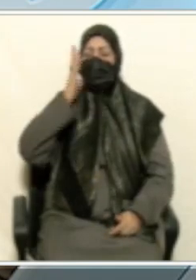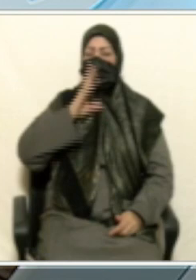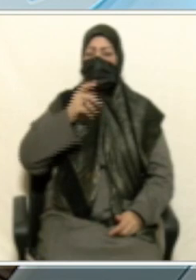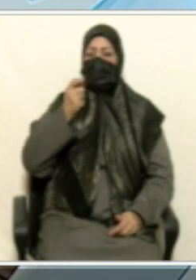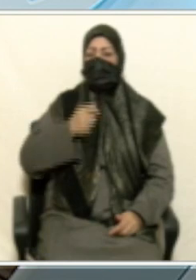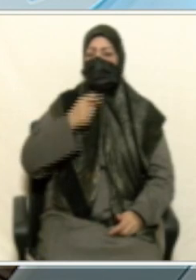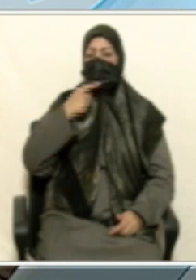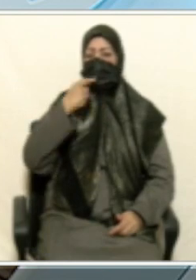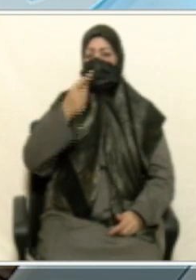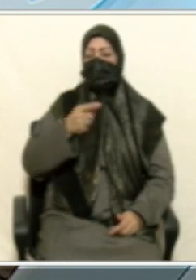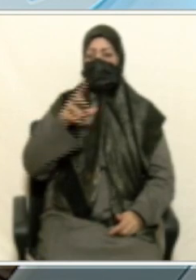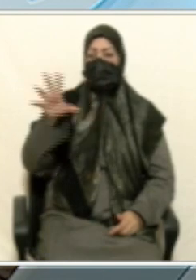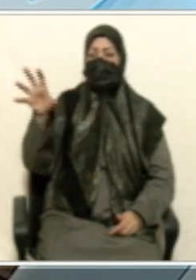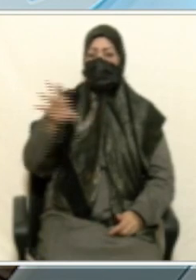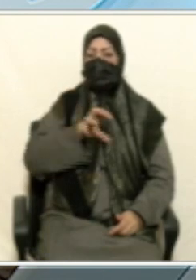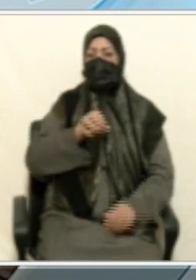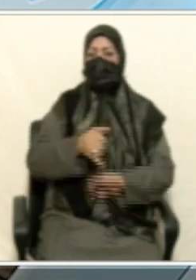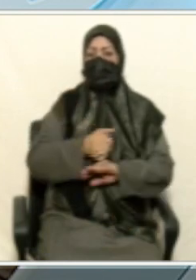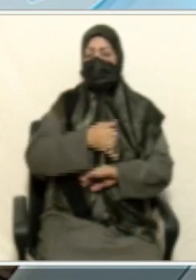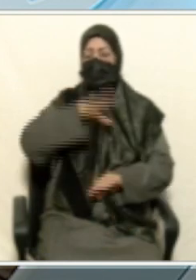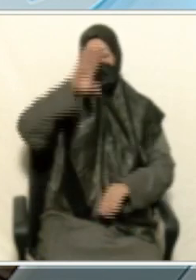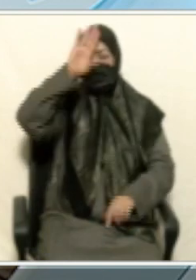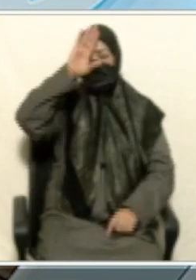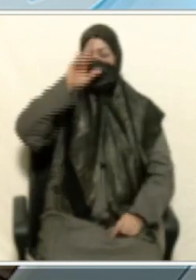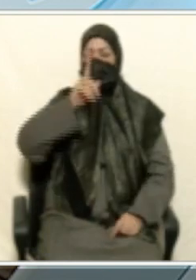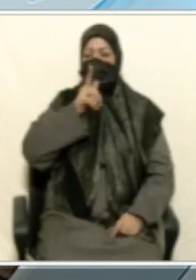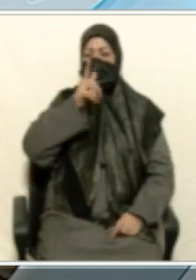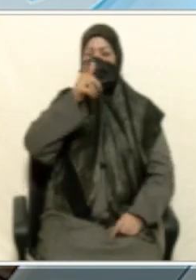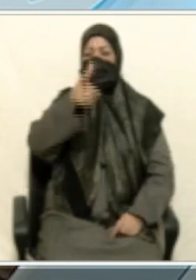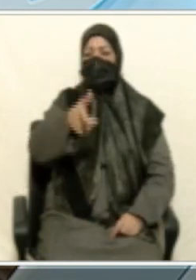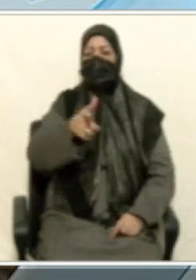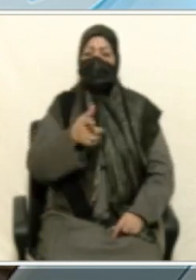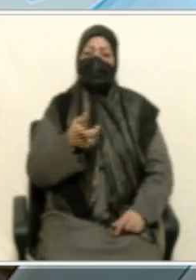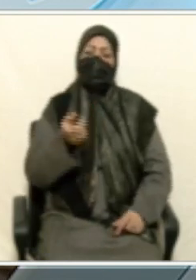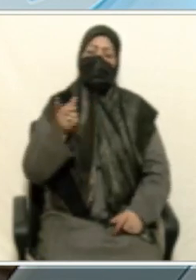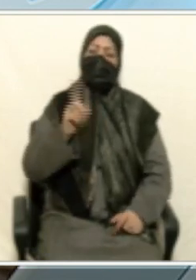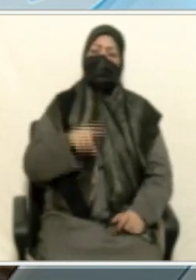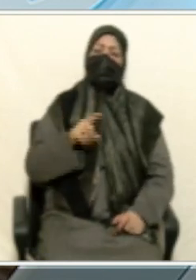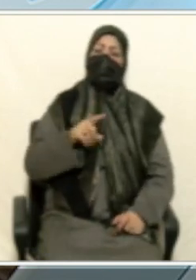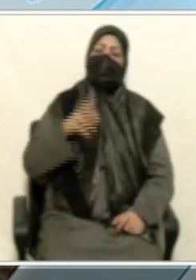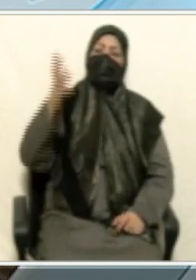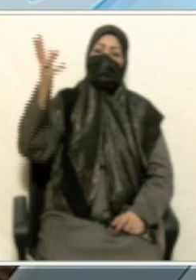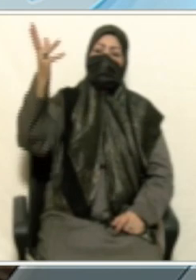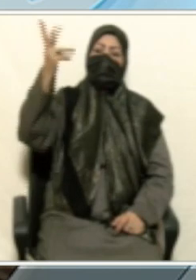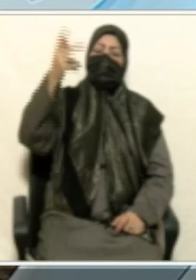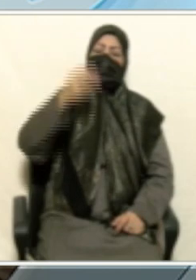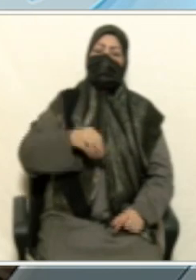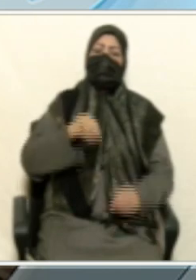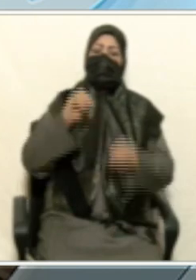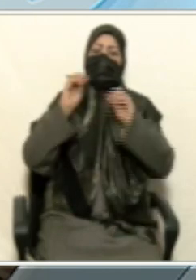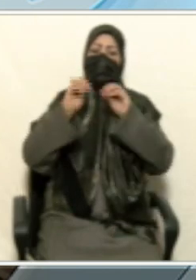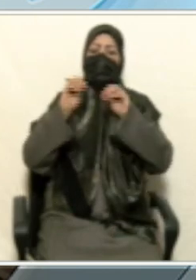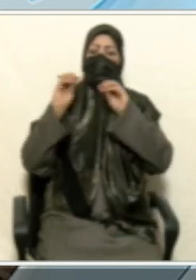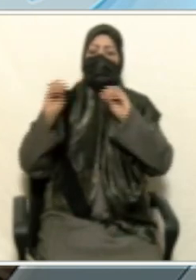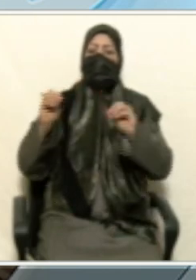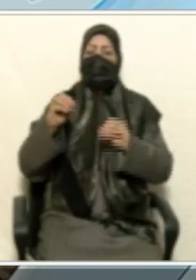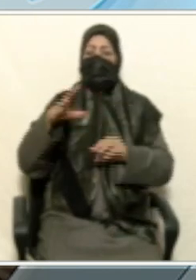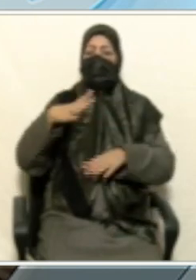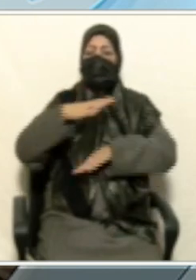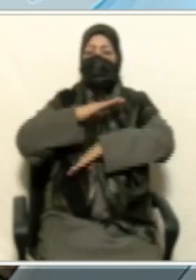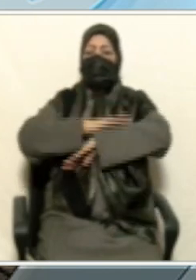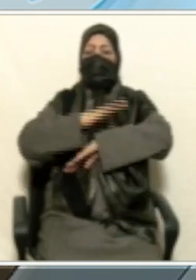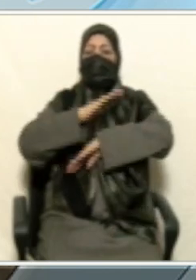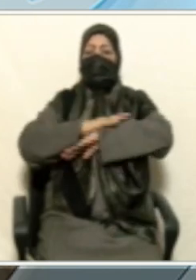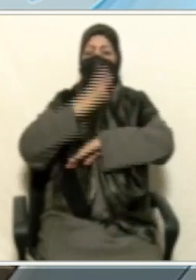بلاغا أنه قال: إنما بعثت لأتمم مكارم الأخلاق. نعود إلى الأسئلة التي